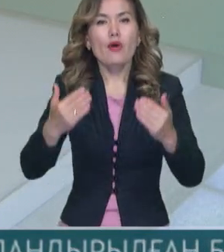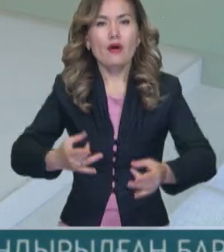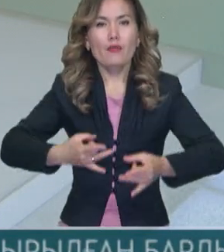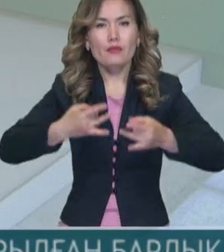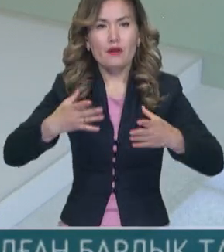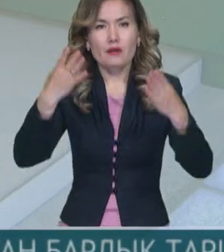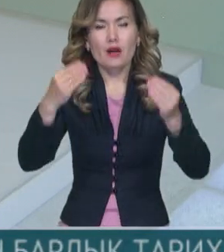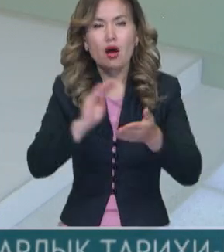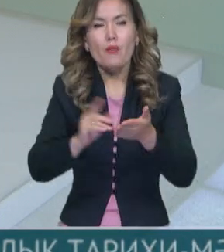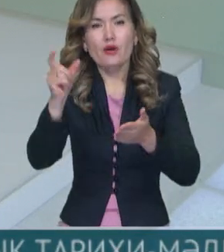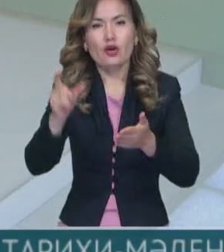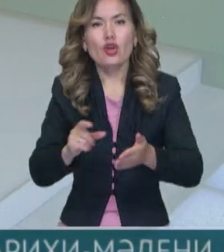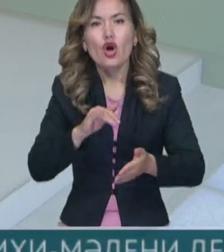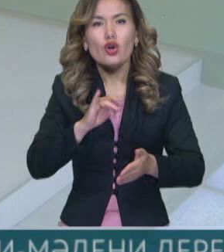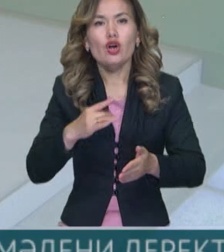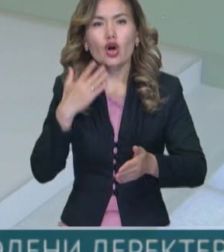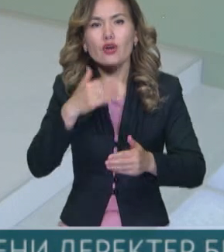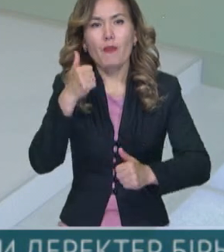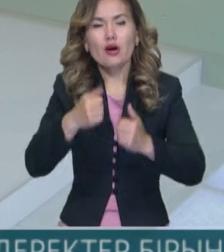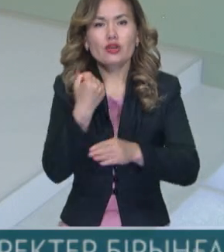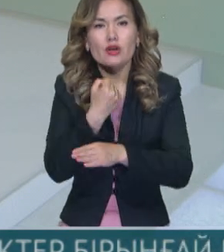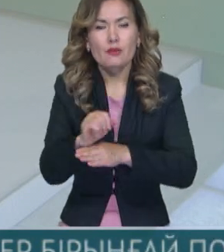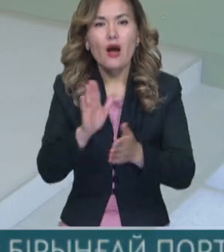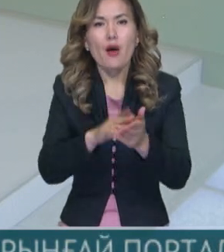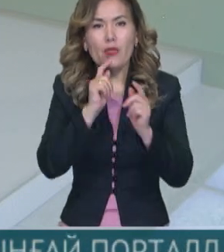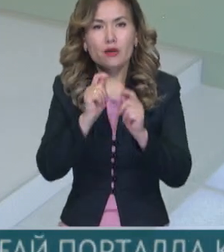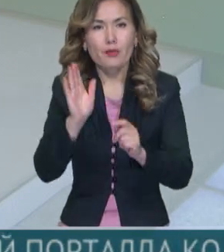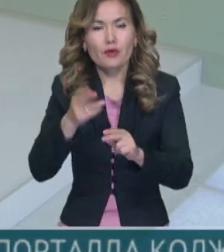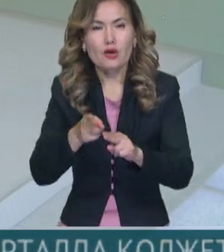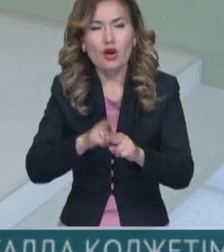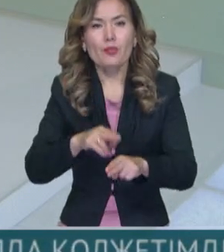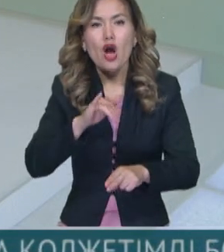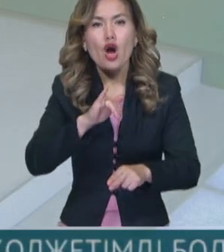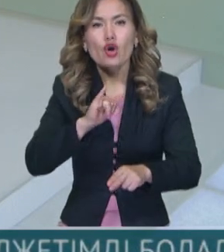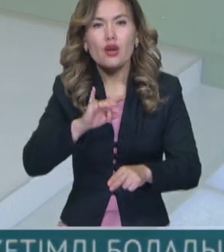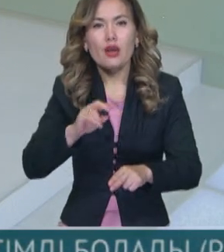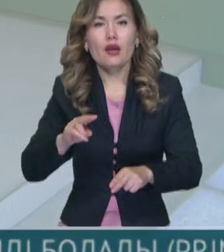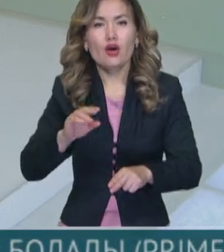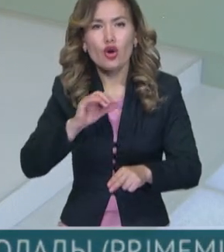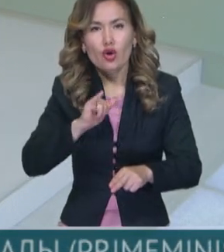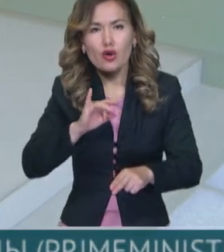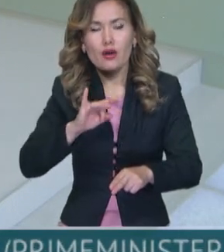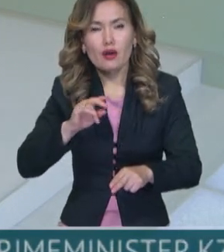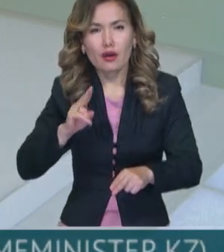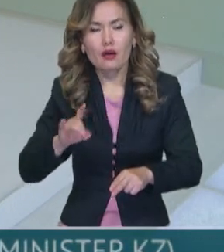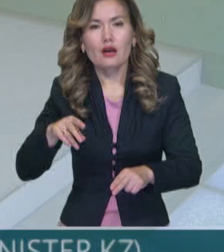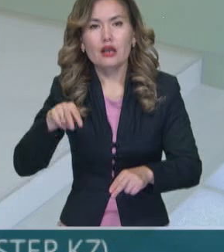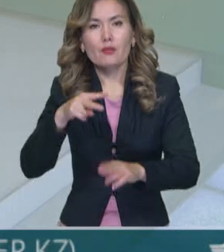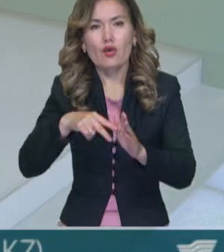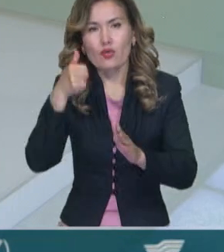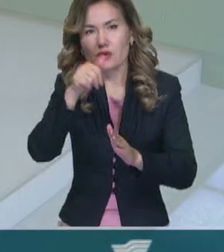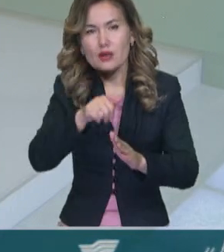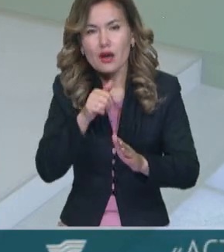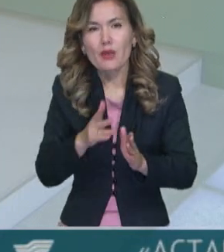орай Үркер ұлттық байқауының жеңімпаздары марапатталады. Соған орай студиямызда Үркер 2018 ұлттық сыйлығын ұйымдастыру тобының